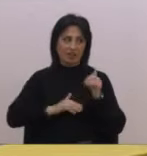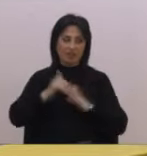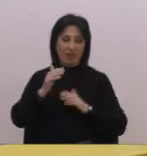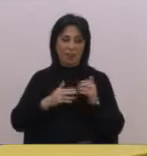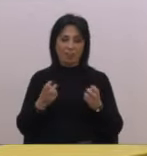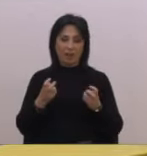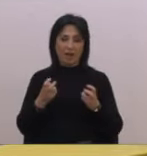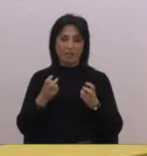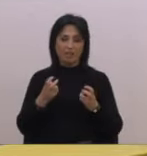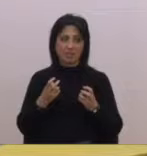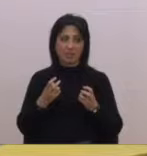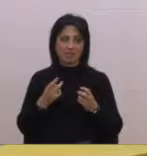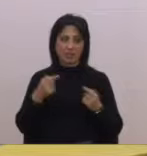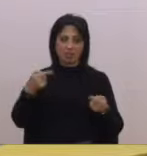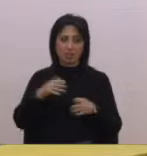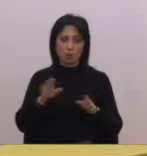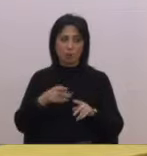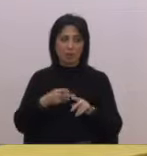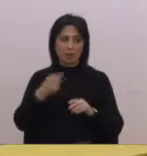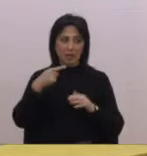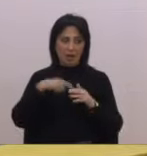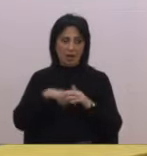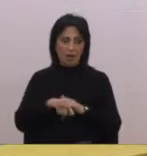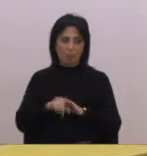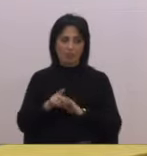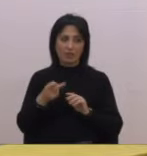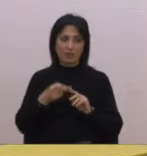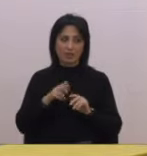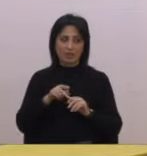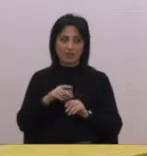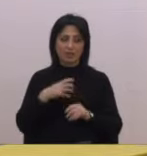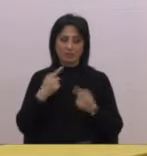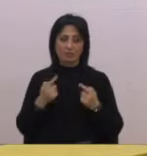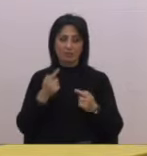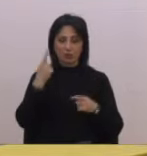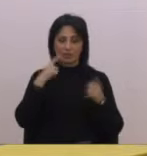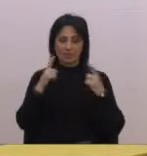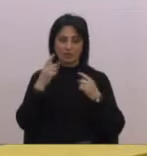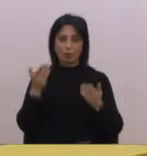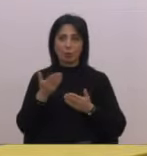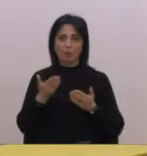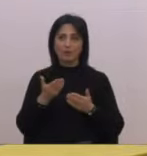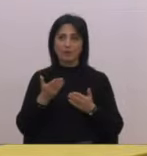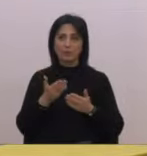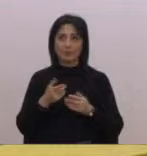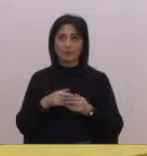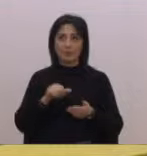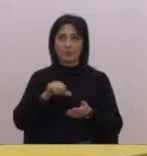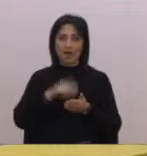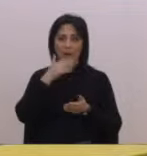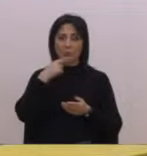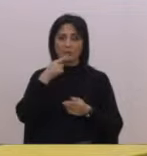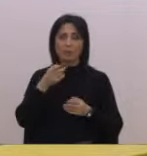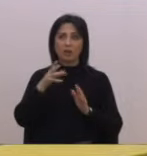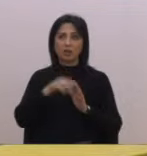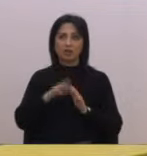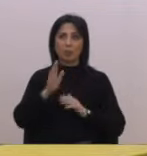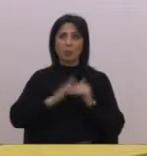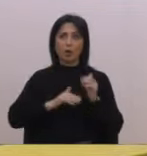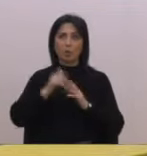kvalifikatsiebis შეუსაბამობა, აქედან გამომდინარე ის მნიშვნელოვანი ინიციატივები, რომელიც გამომსვლელებმა აღნიშნეს, მათ შორის